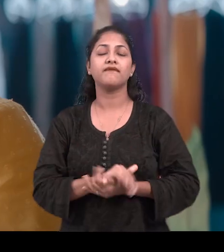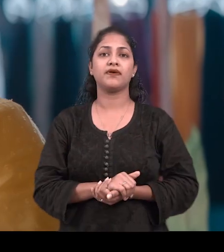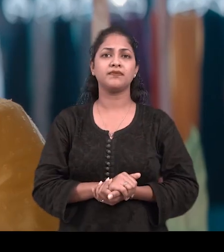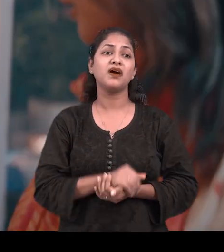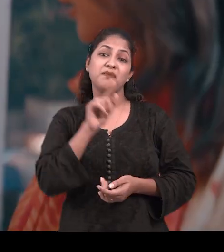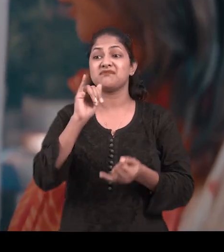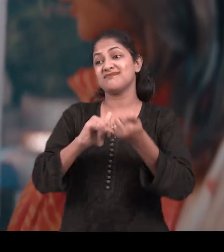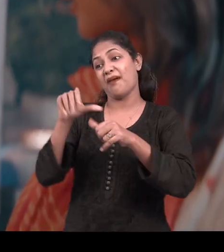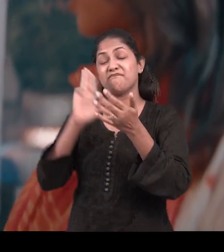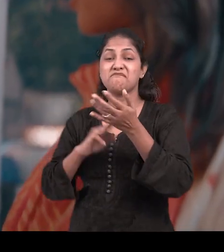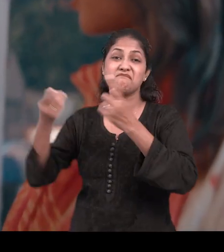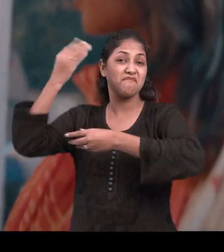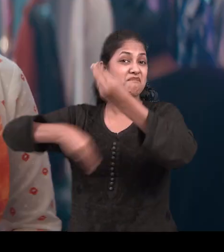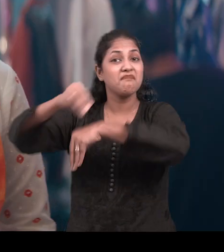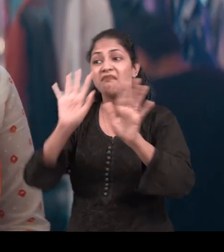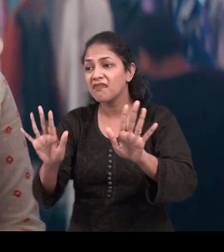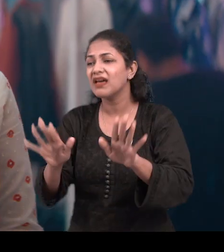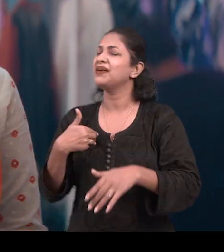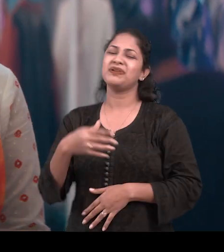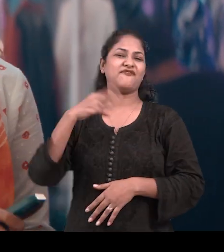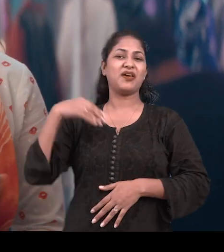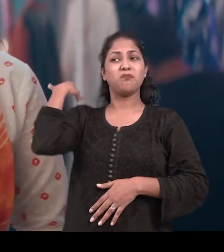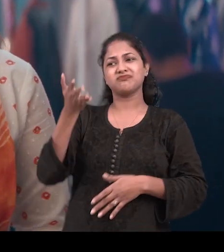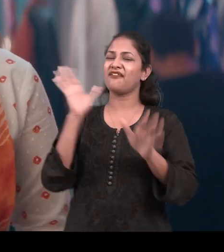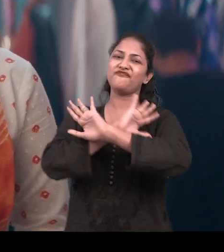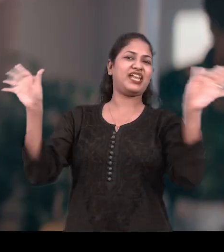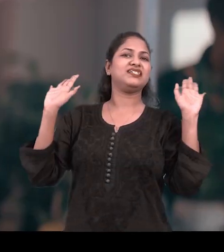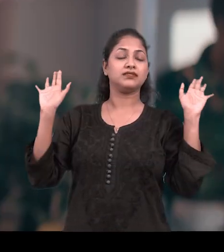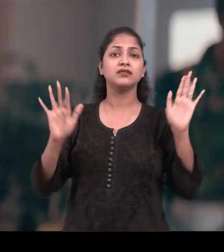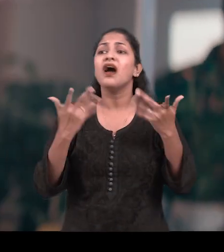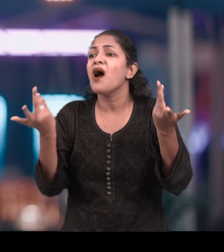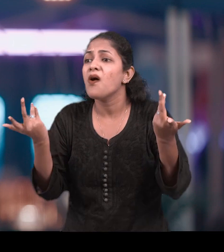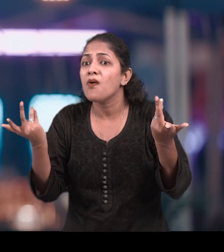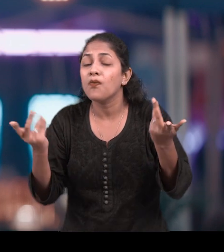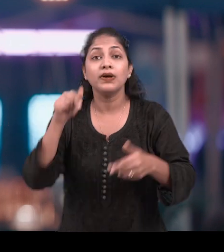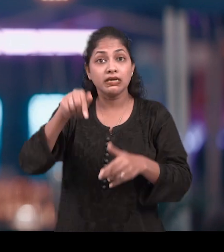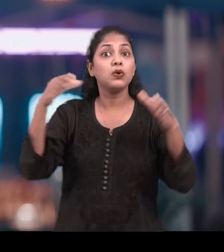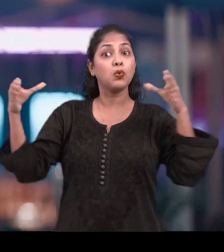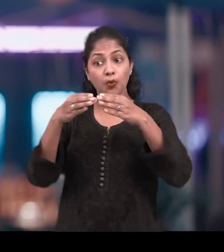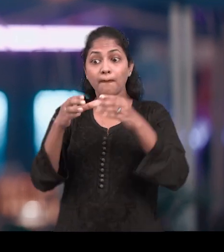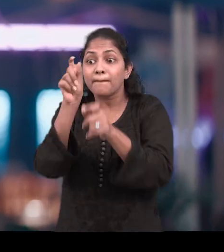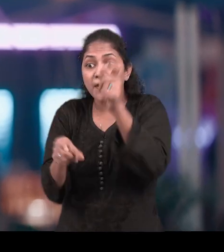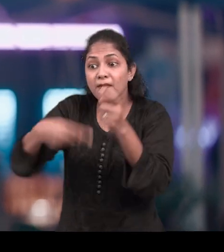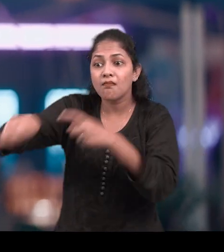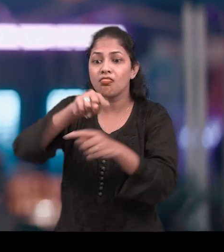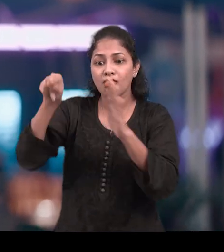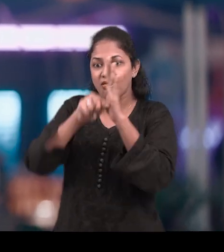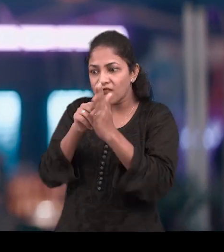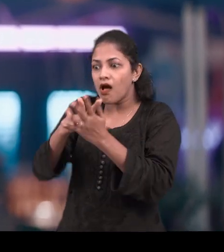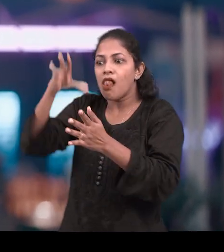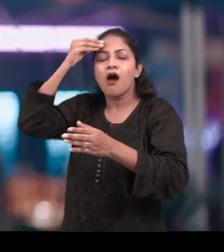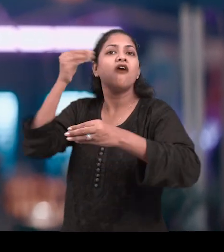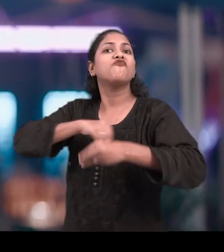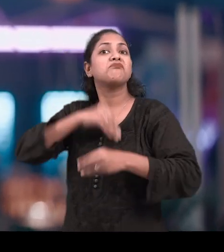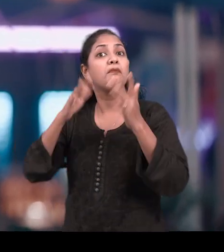છે. પણ આ સ્કેમ પણ તો હોઈ શકે છે. એ મારો ડર તો પહેલા જ ખતમ થઈ ગયો હતો. કેવી રીતે? આ ગ્રુપમાં ઘણા લોકોએ આ